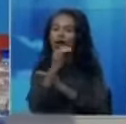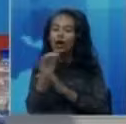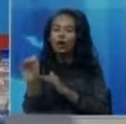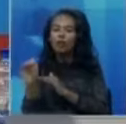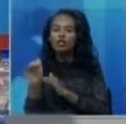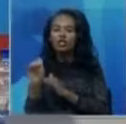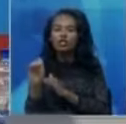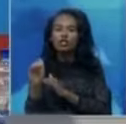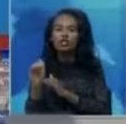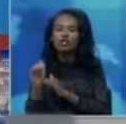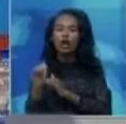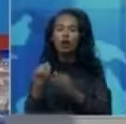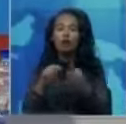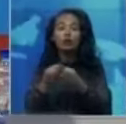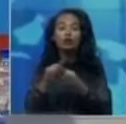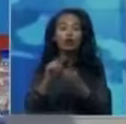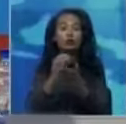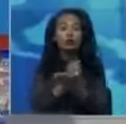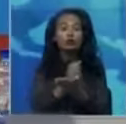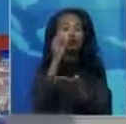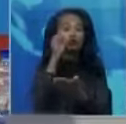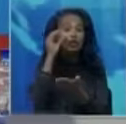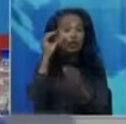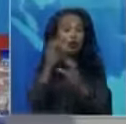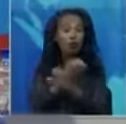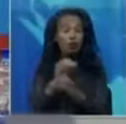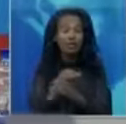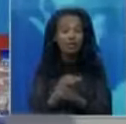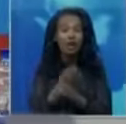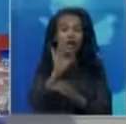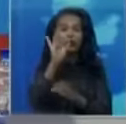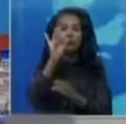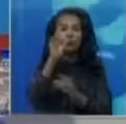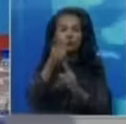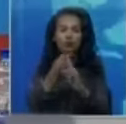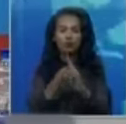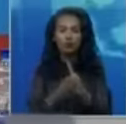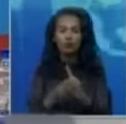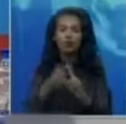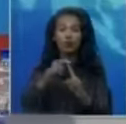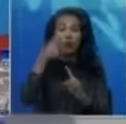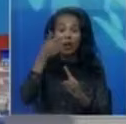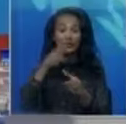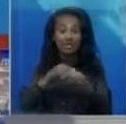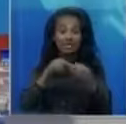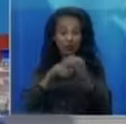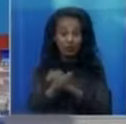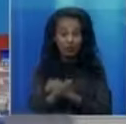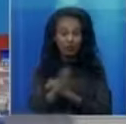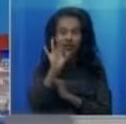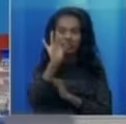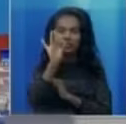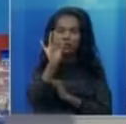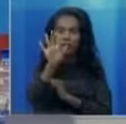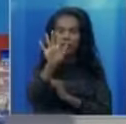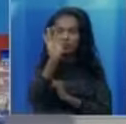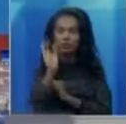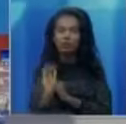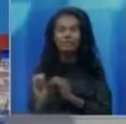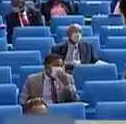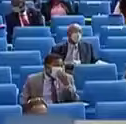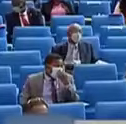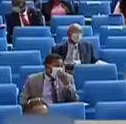አካባቢ ኮንትራት የወሰደው የቻይና ኩባንያ በ8 ወር ከምናምን ገደማ ውስጥ 85% ነው